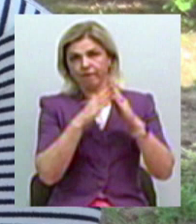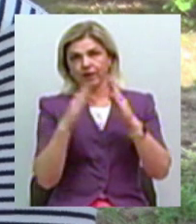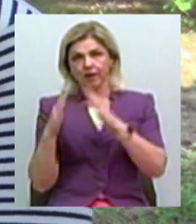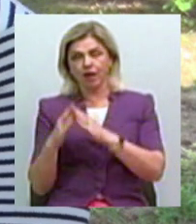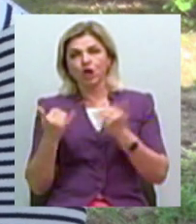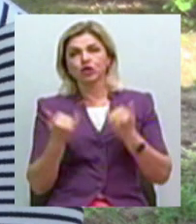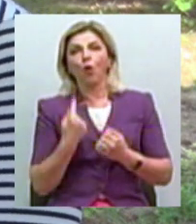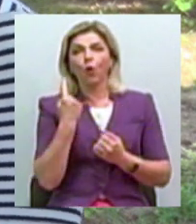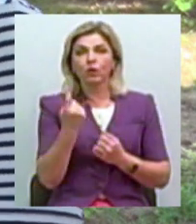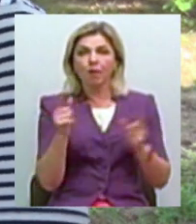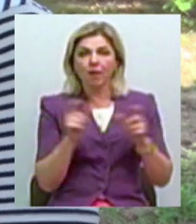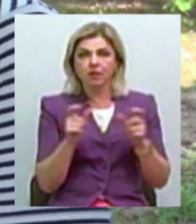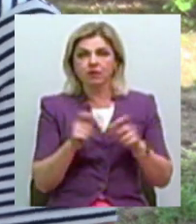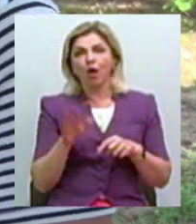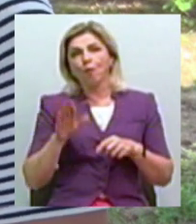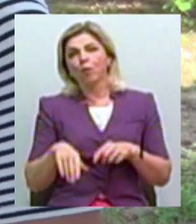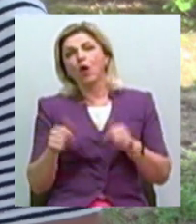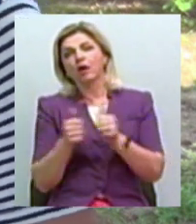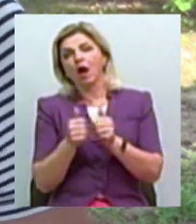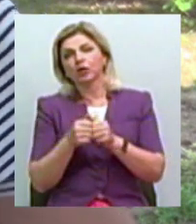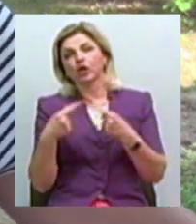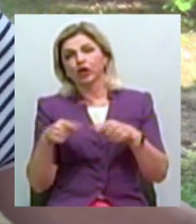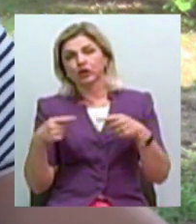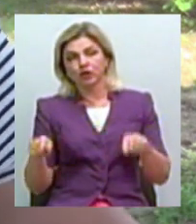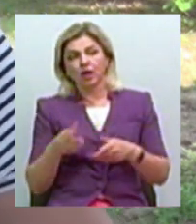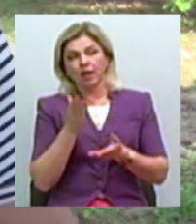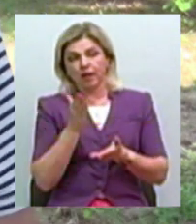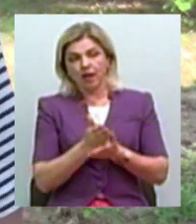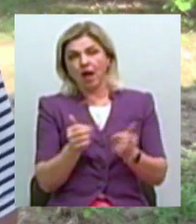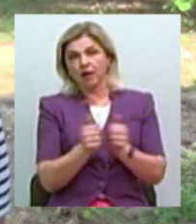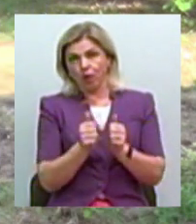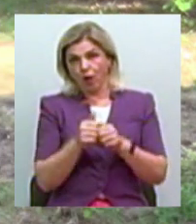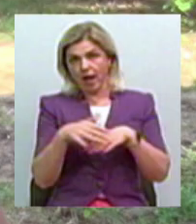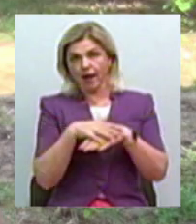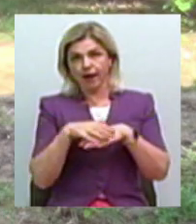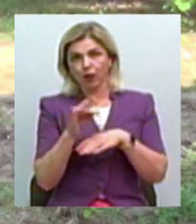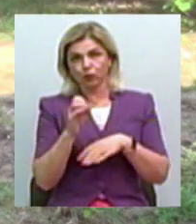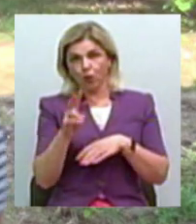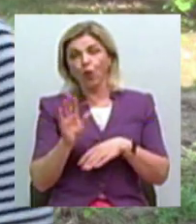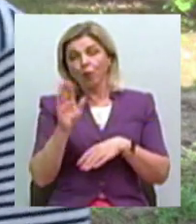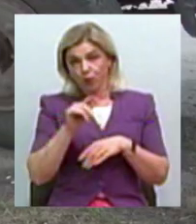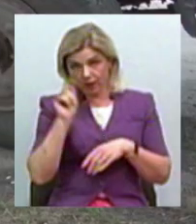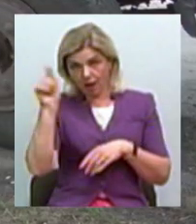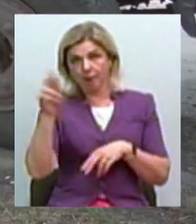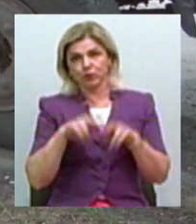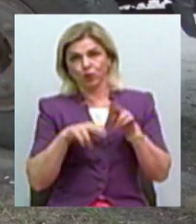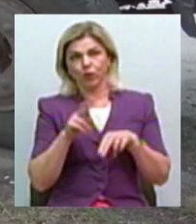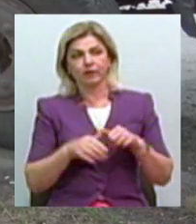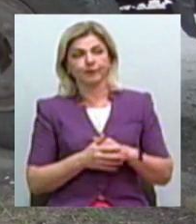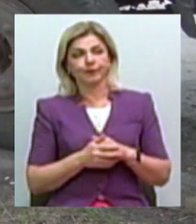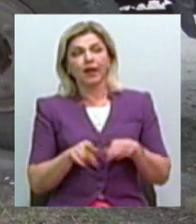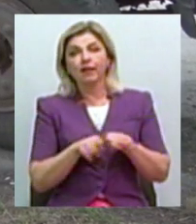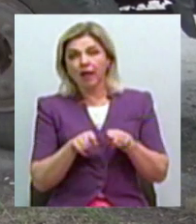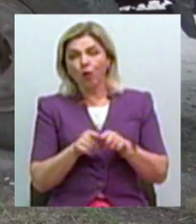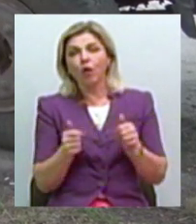один магазин, потім будуть поряд інші. Є поруч ринок, нехай там строїться. Також живе